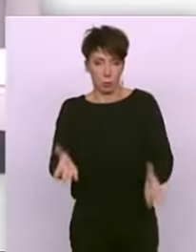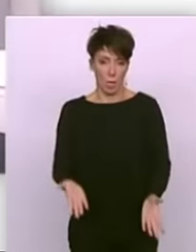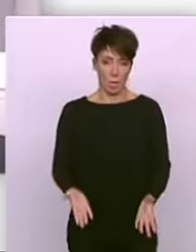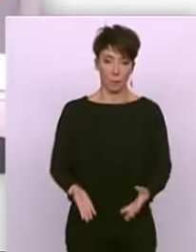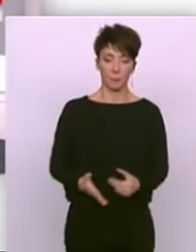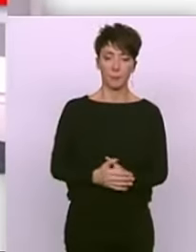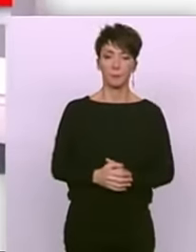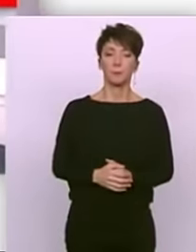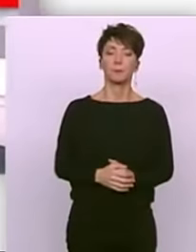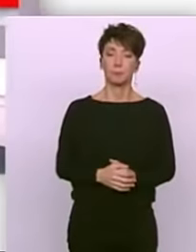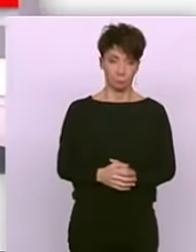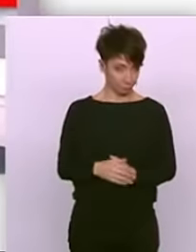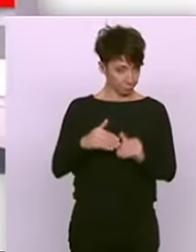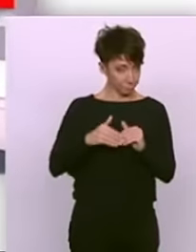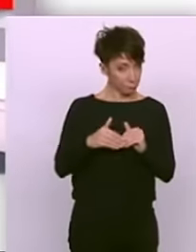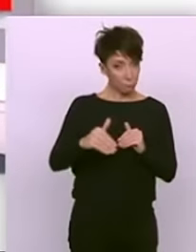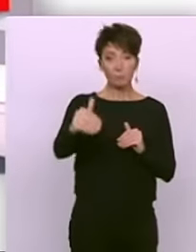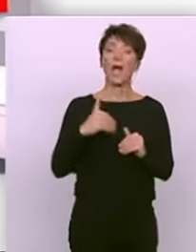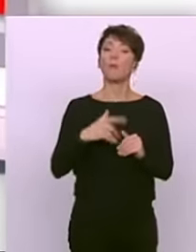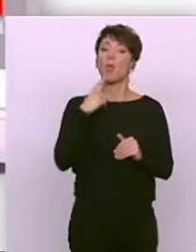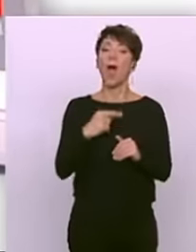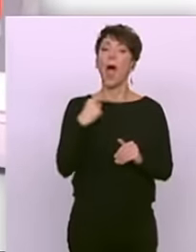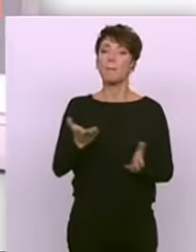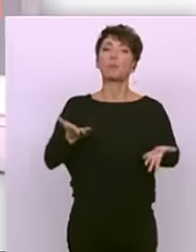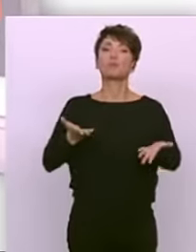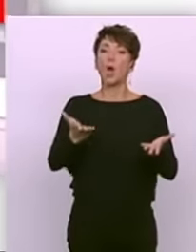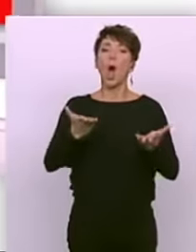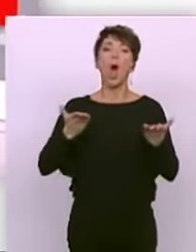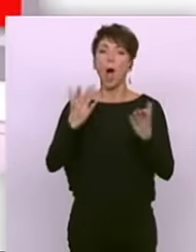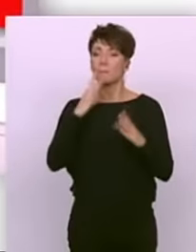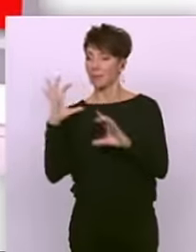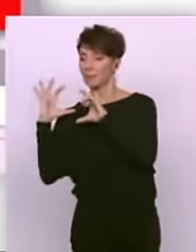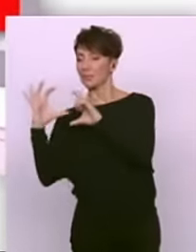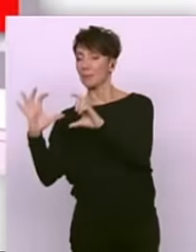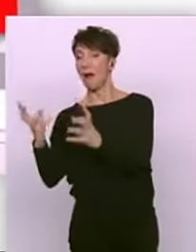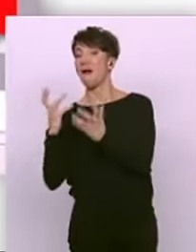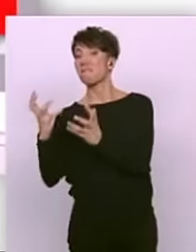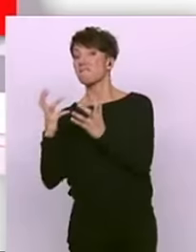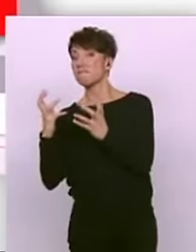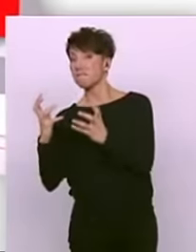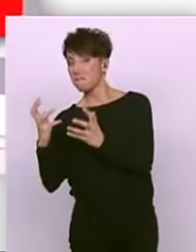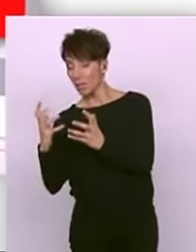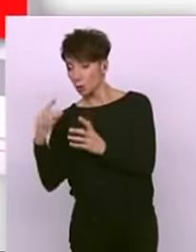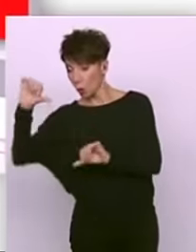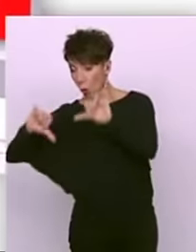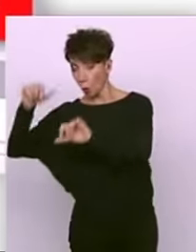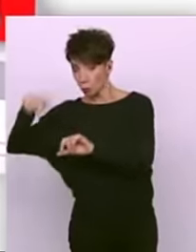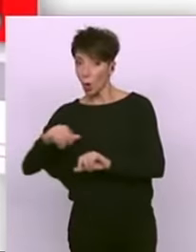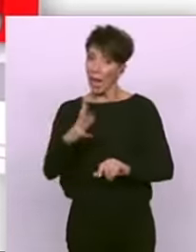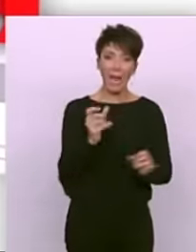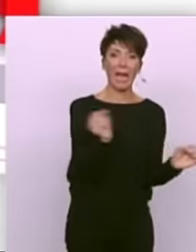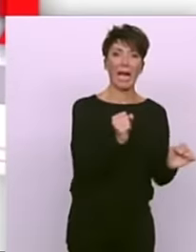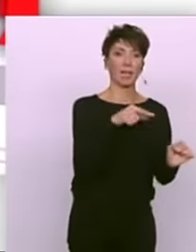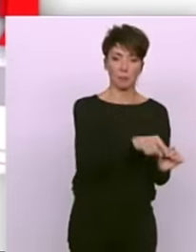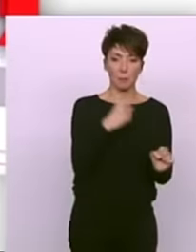Αλλά με θέμα, με ειδικό σήμα εφοδιάζονται πλέον τα αρτοπία της γειτονιάς για να ενημερώνουν τους καταναλωτές ότι το ψωμί που πολλούν είναι φρέσκο και παρασκευάζεται με νοπά υλικά. Με σύνθημα λοιπόν,